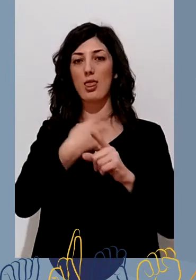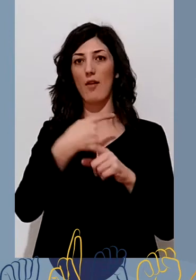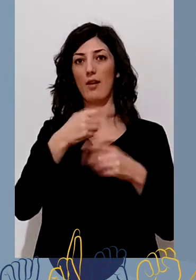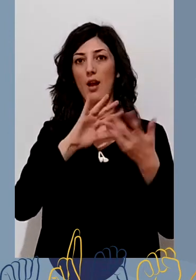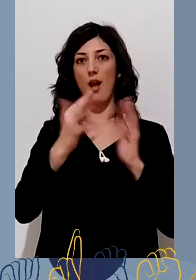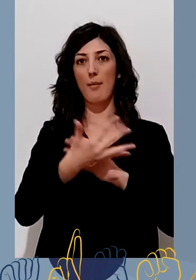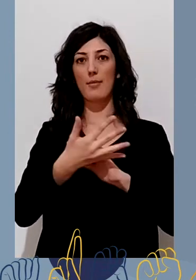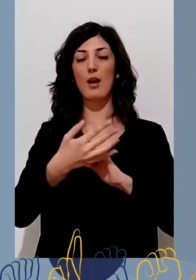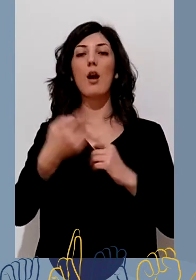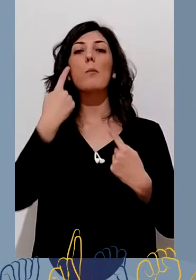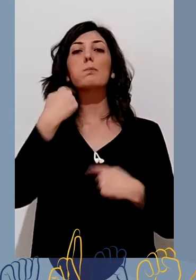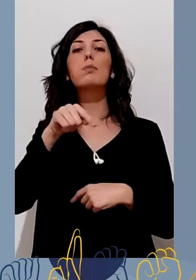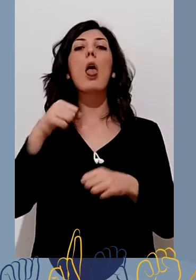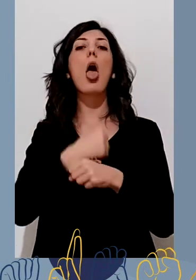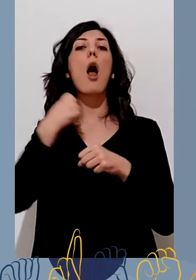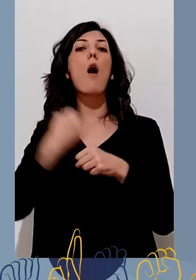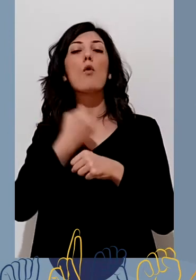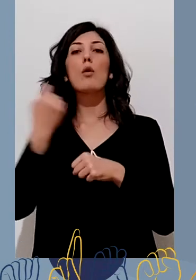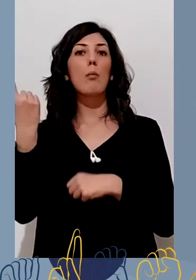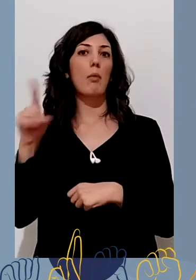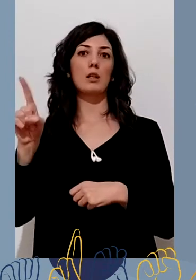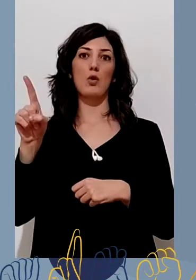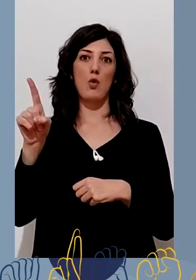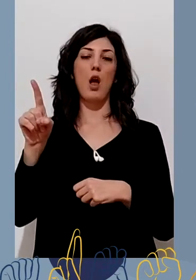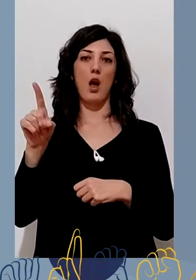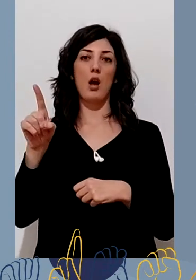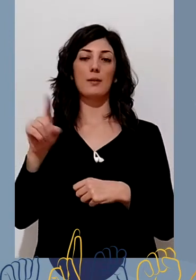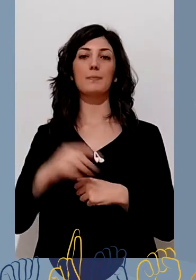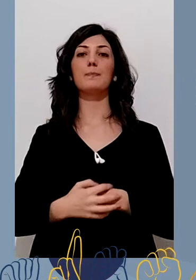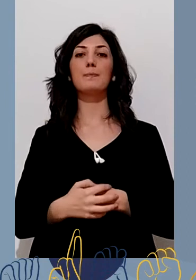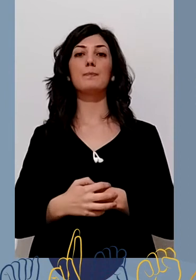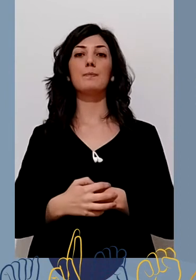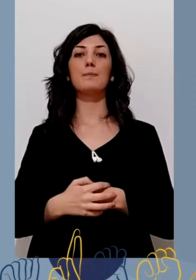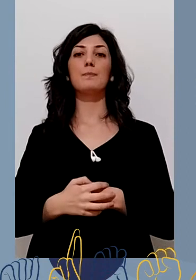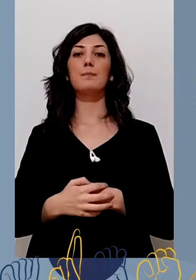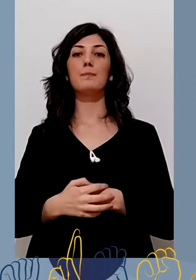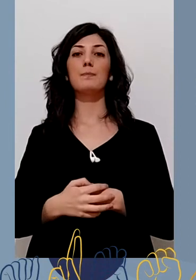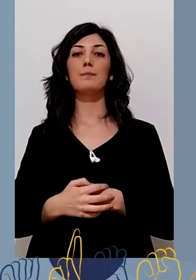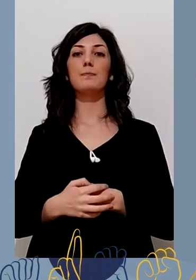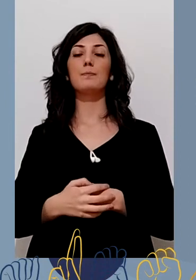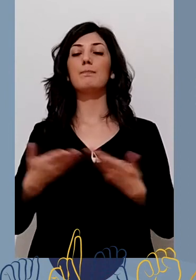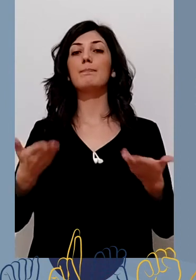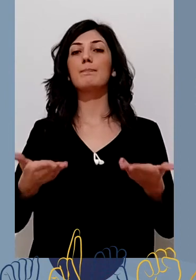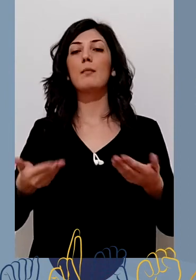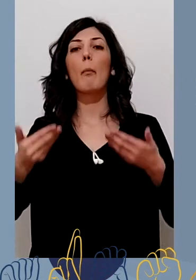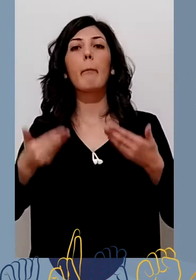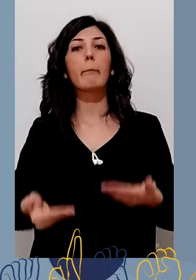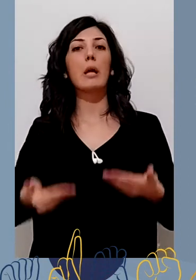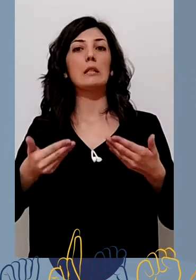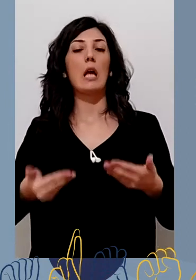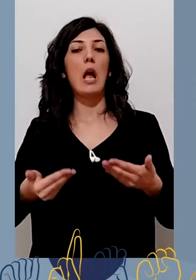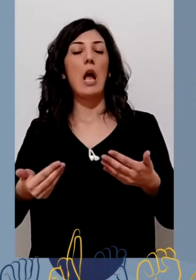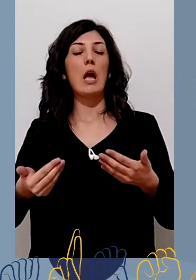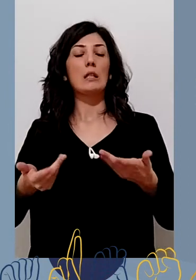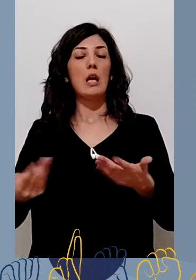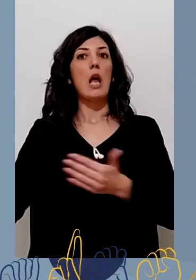molto particolare, di cui a noi comunque grava, tra virgolette, un carico pesante, perché trasmettere delle informazioni